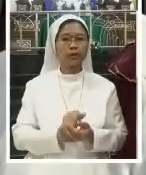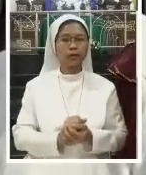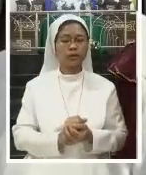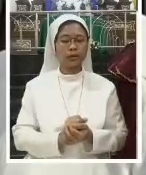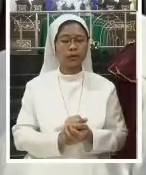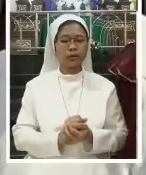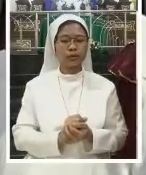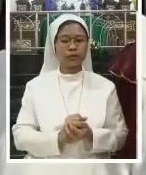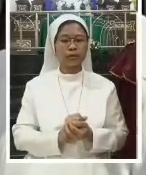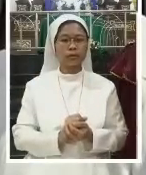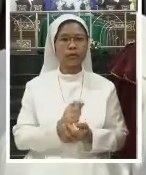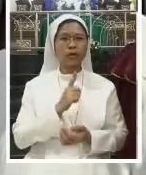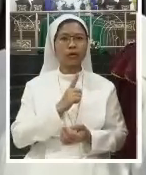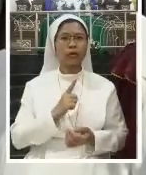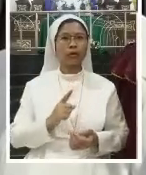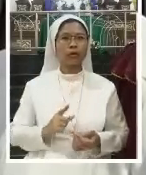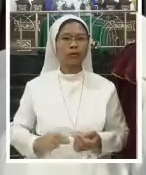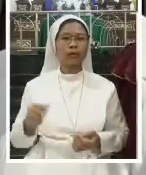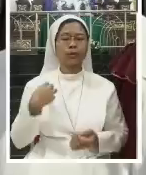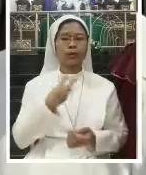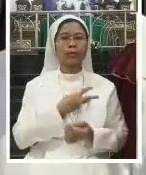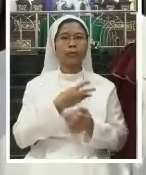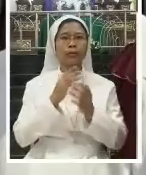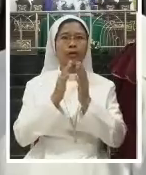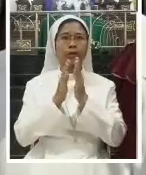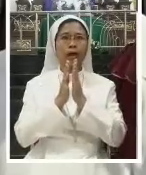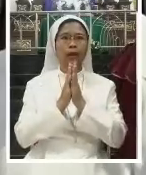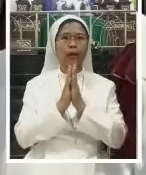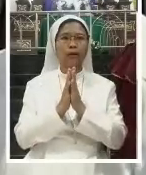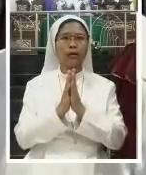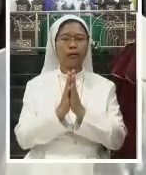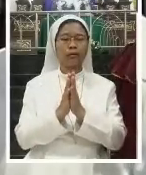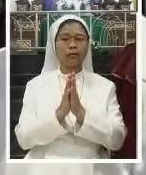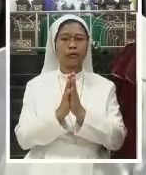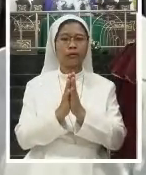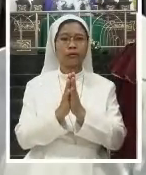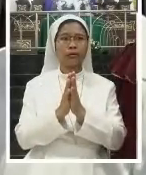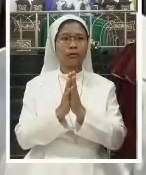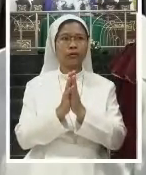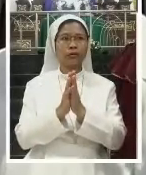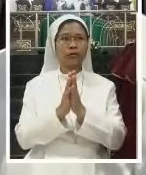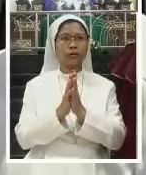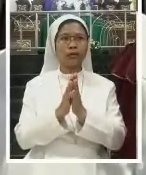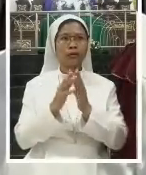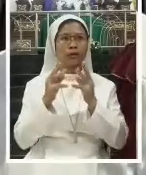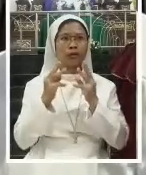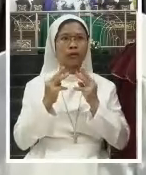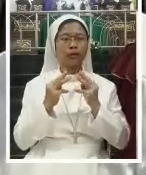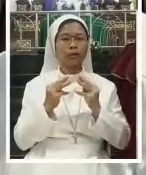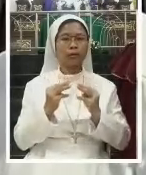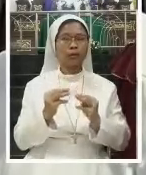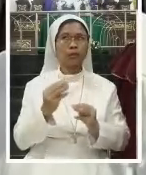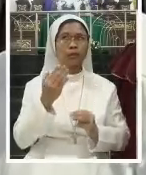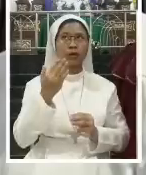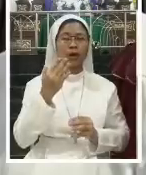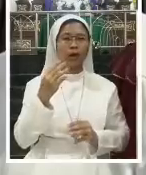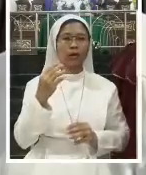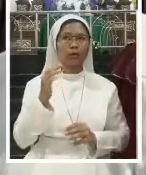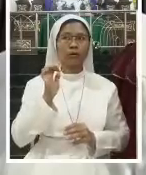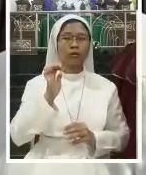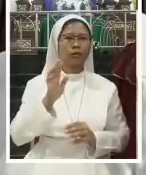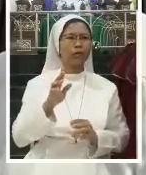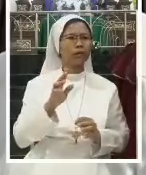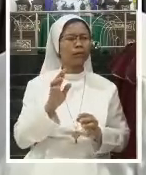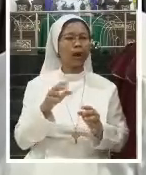espiritu. Kagurangan namimibig kami, hilingan mo ining sa imong familia na para kay